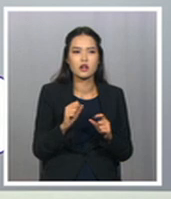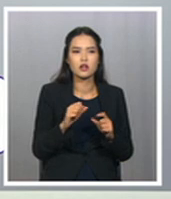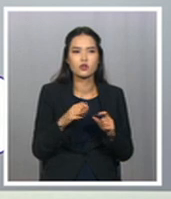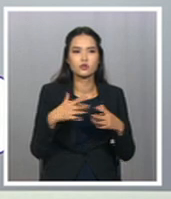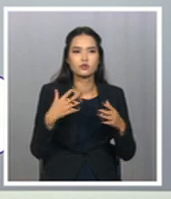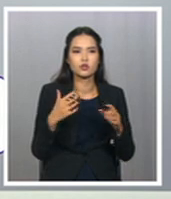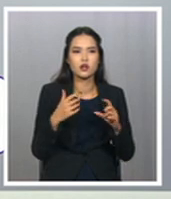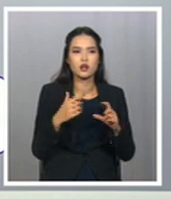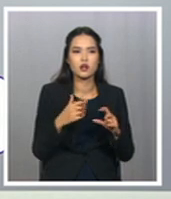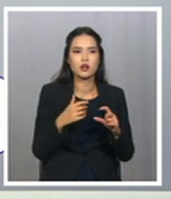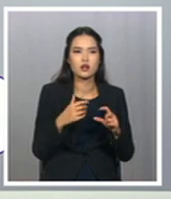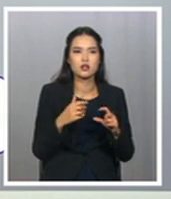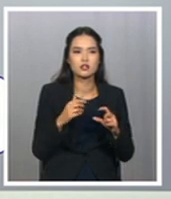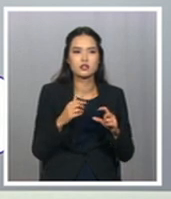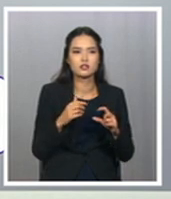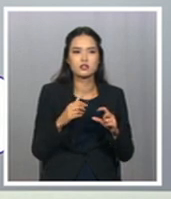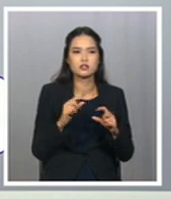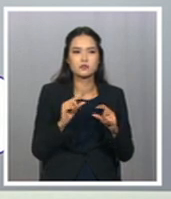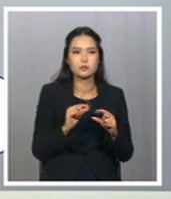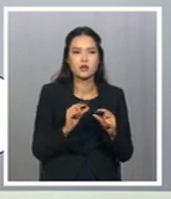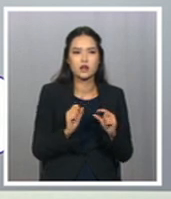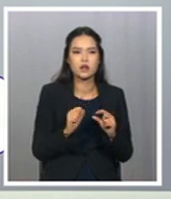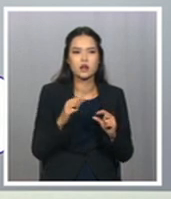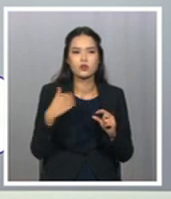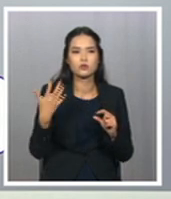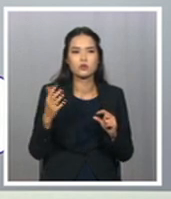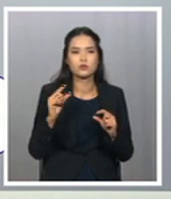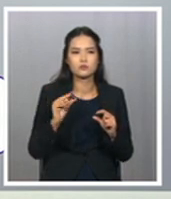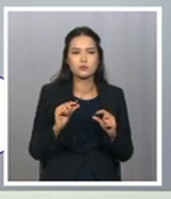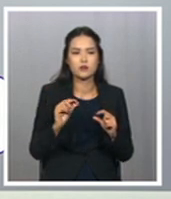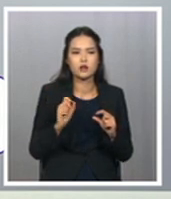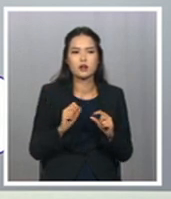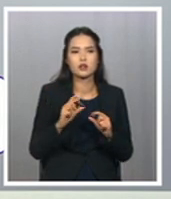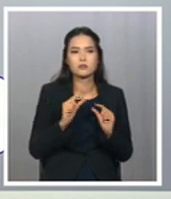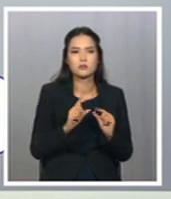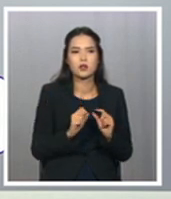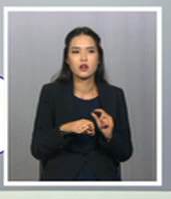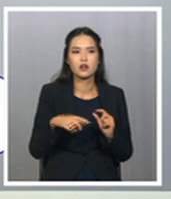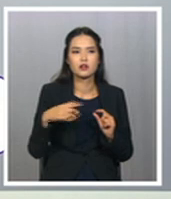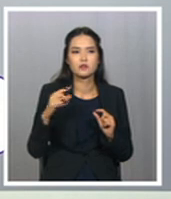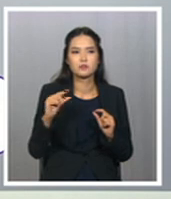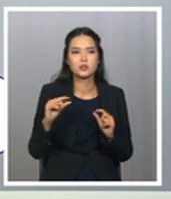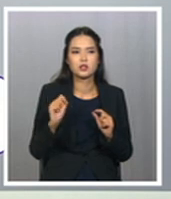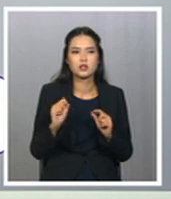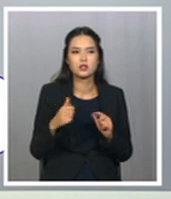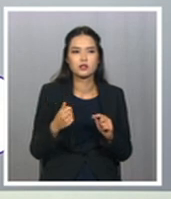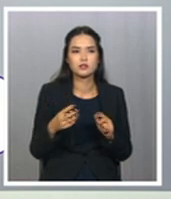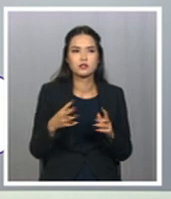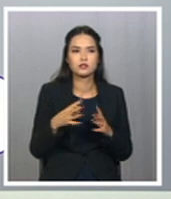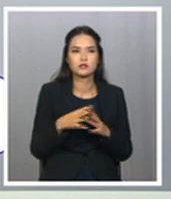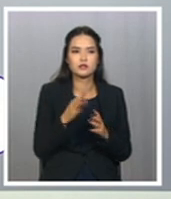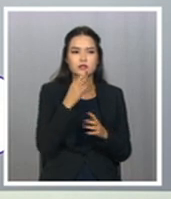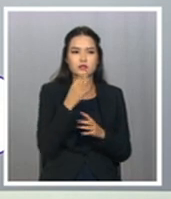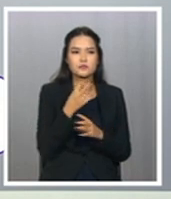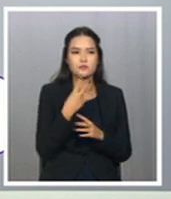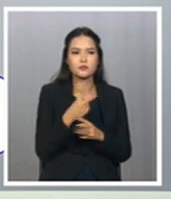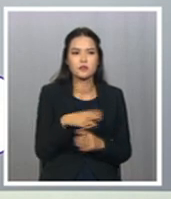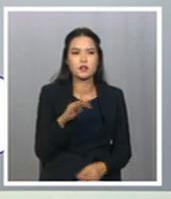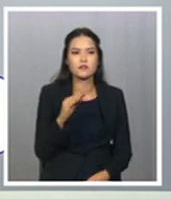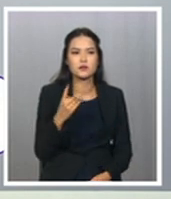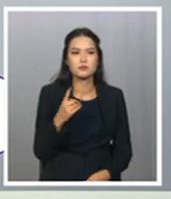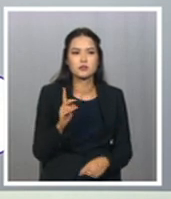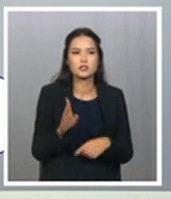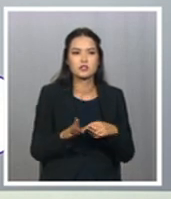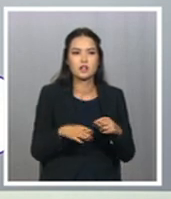де кіші А мен кіші А, және де үлкен А мен кіші А. Ал енді жауабына назар аударайық. F1-де,